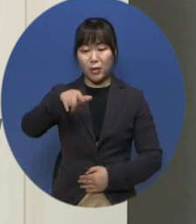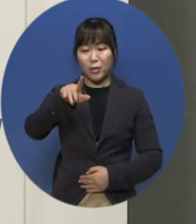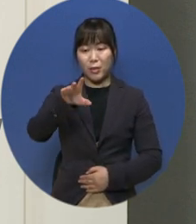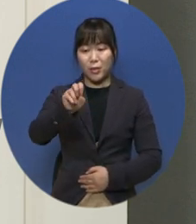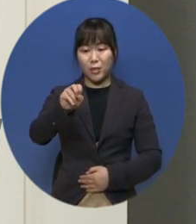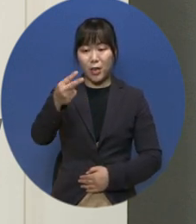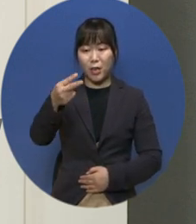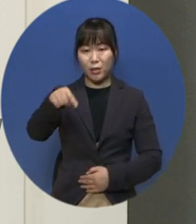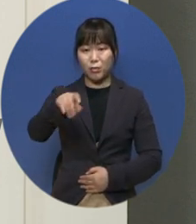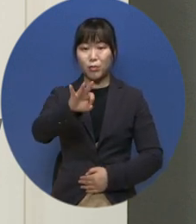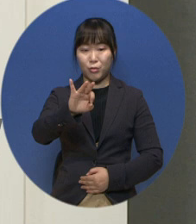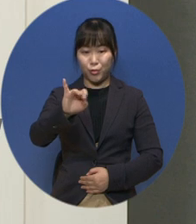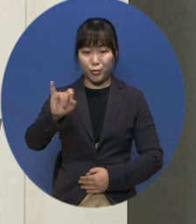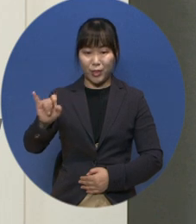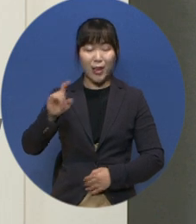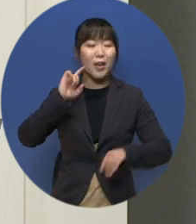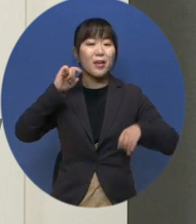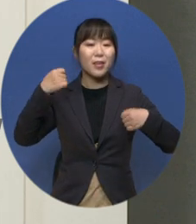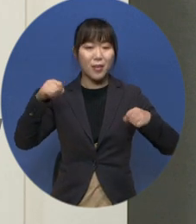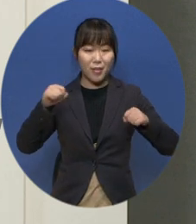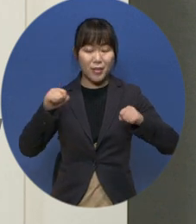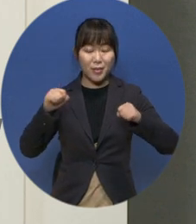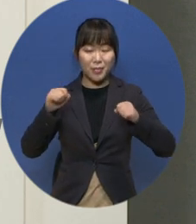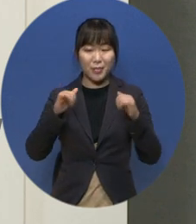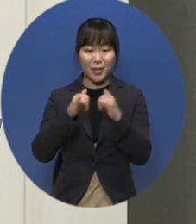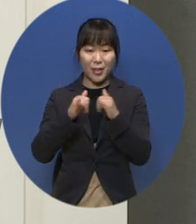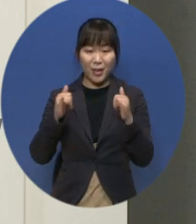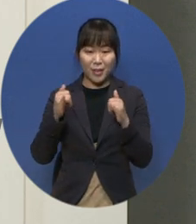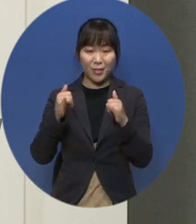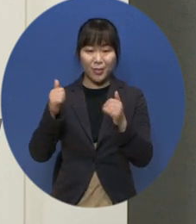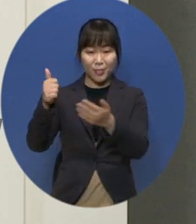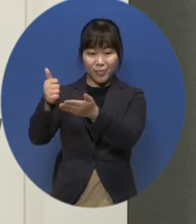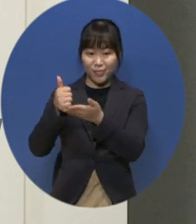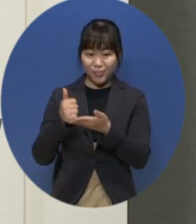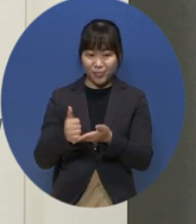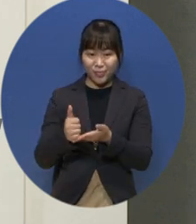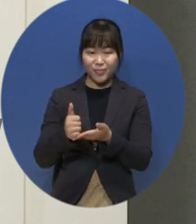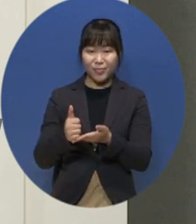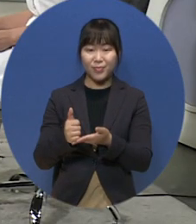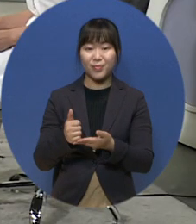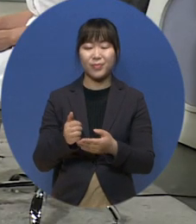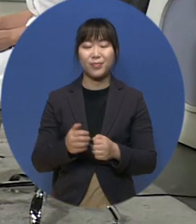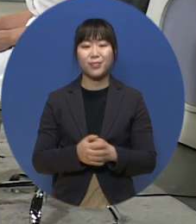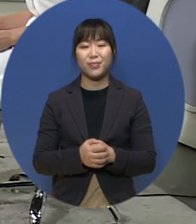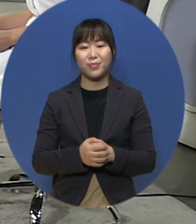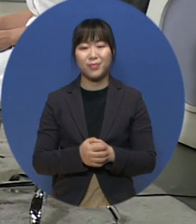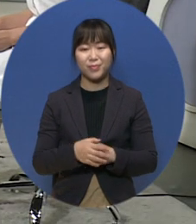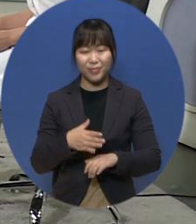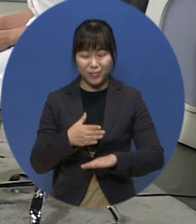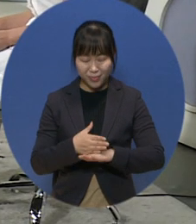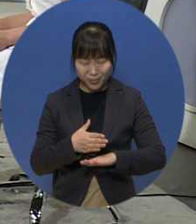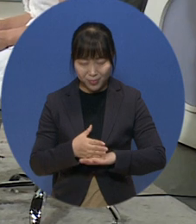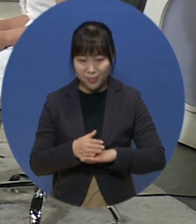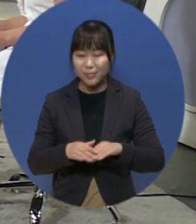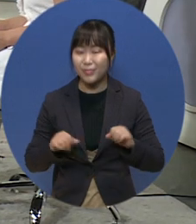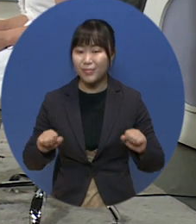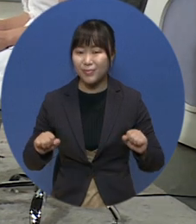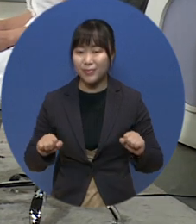장두희 연극 배우를 여러분에게 소개해 드리도록 하는 시간이 되겠습니다. 감사합니다.